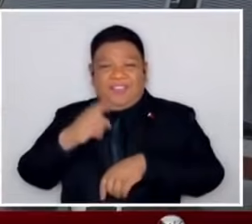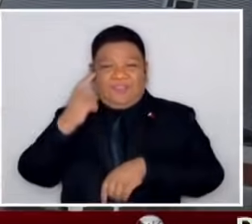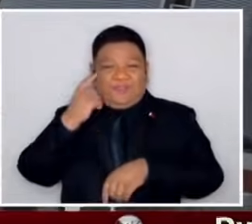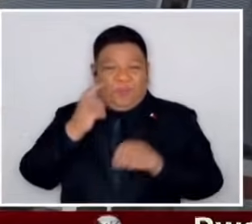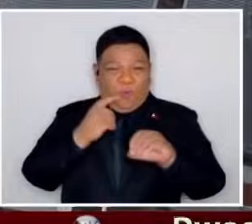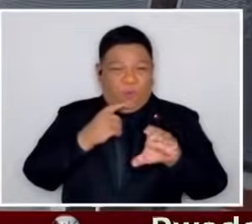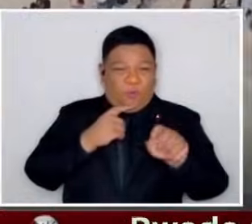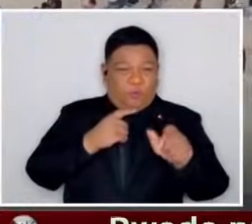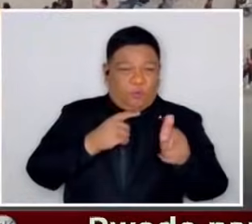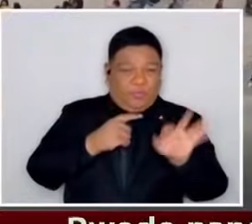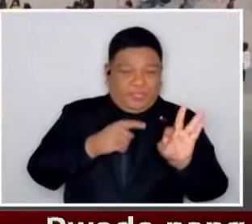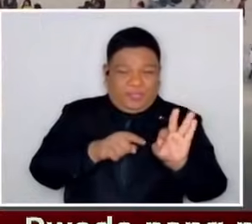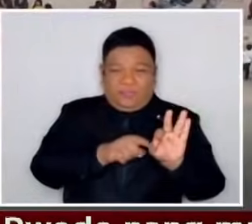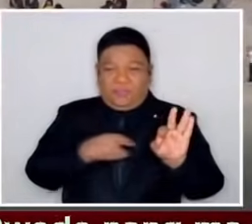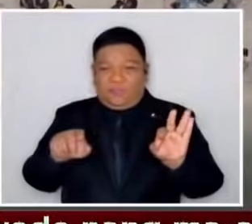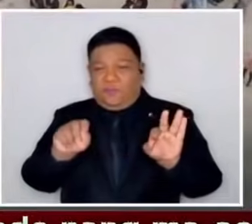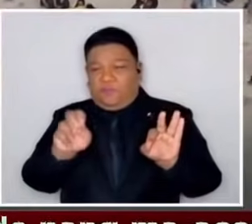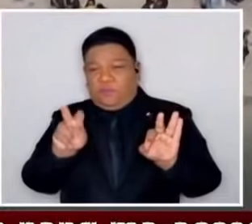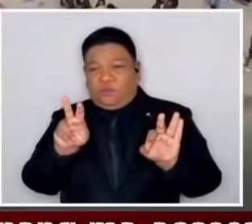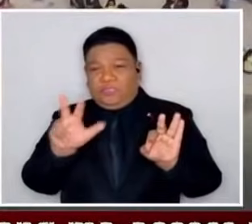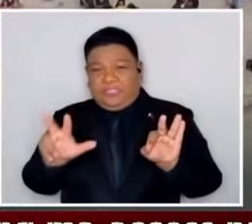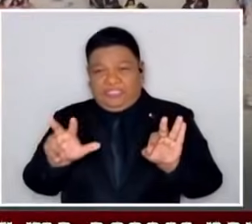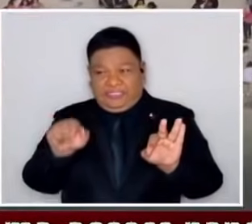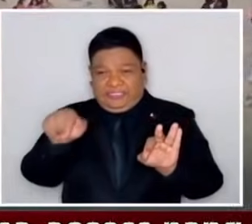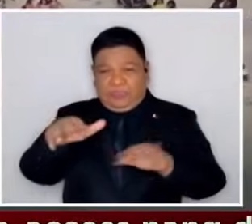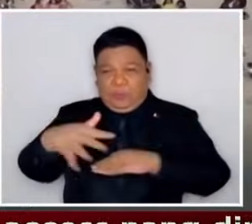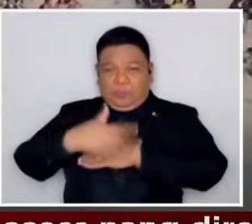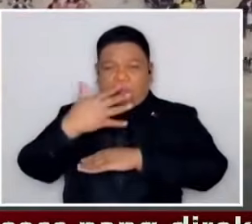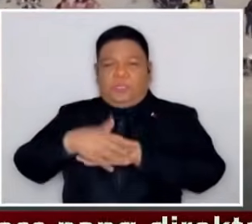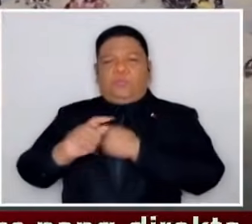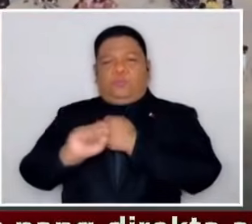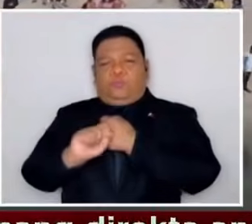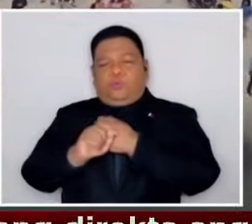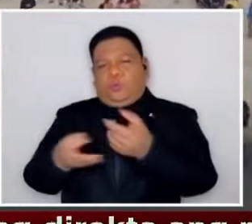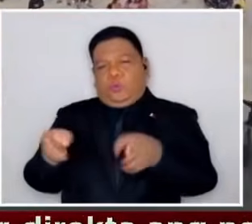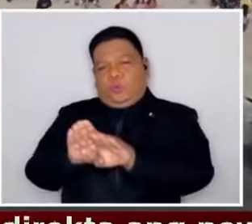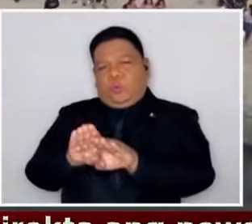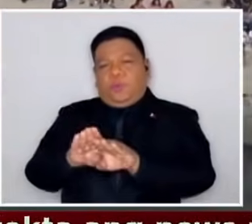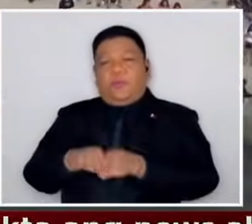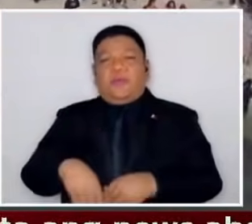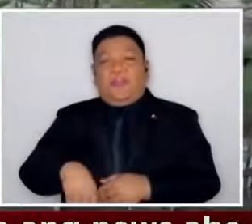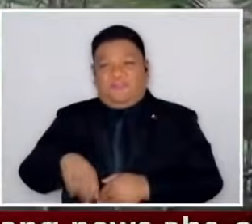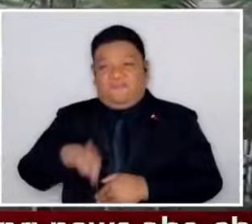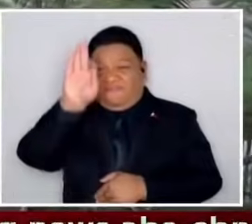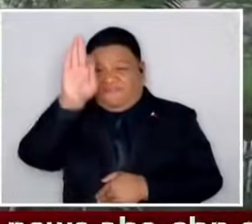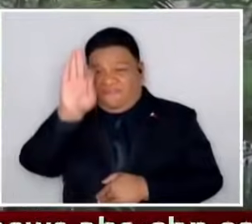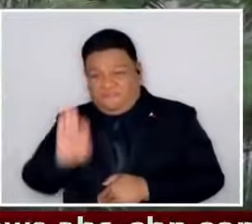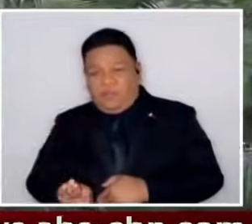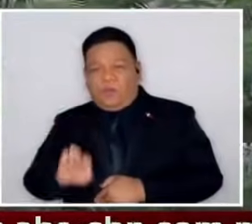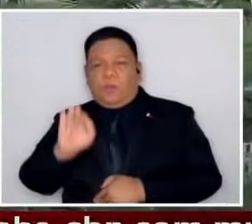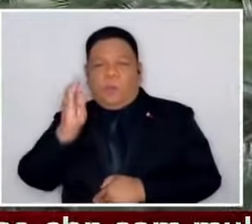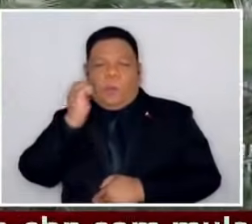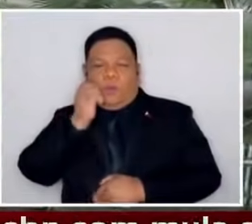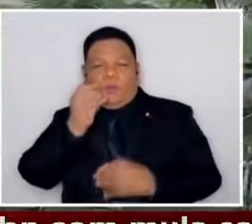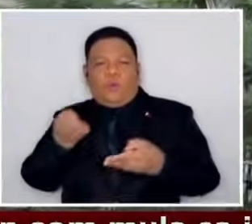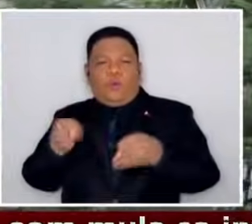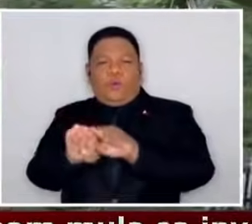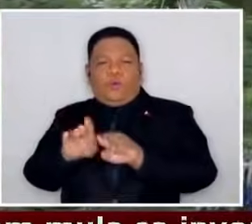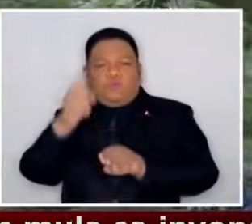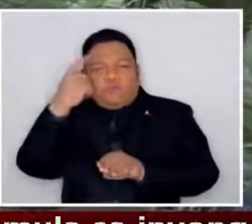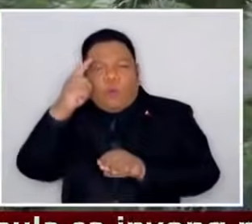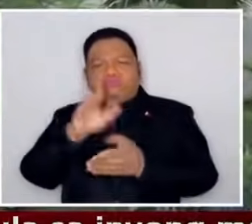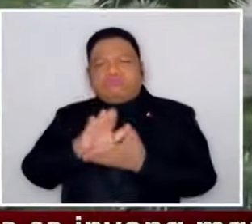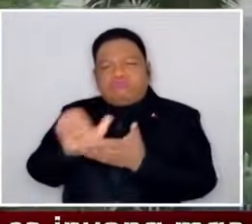29 hanggang November 3. Tuwing Biyernes, sarado ito sa publiko para sa maintenance work. Kinumpirma rin ng DNR